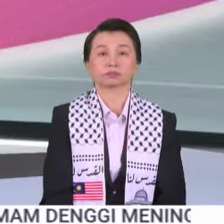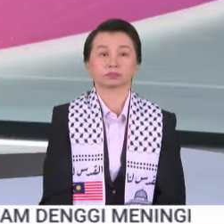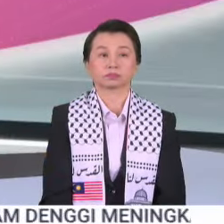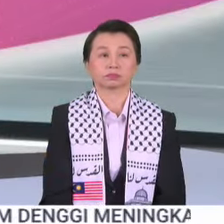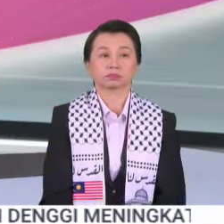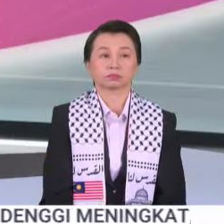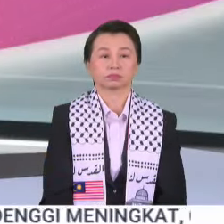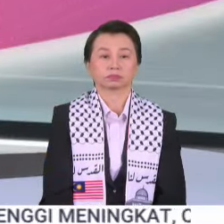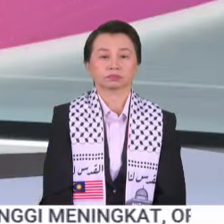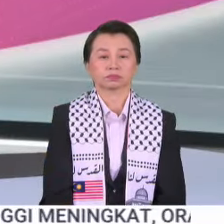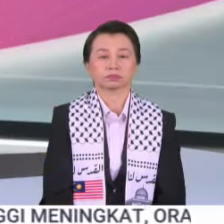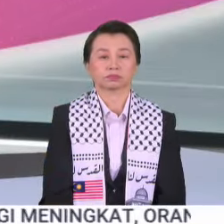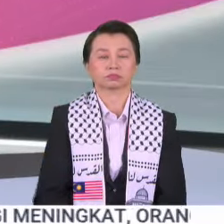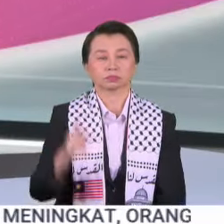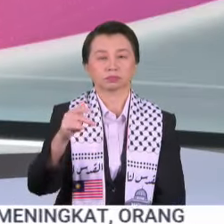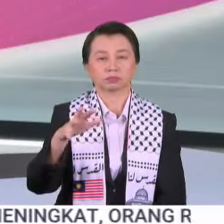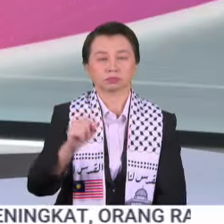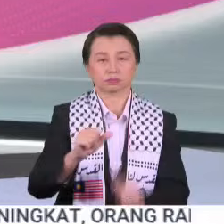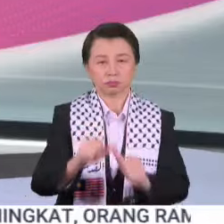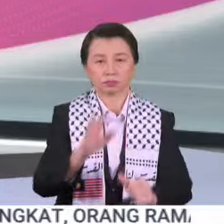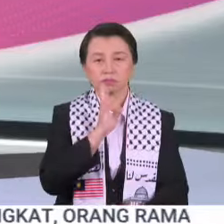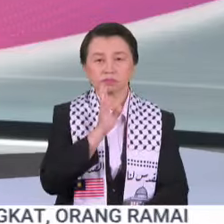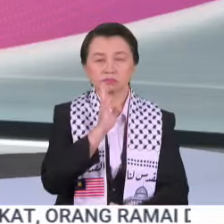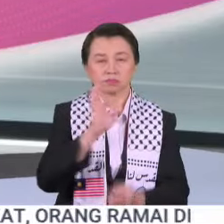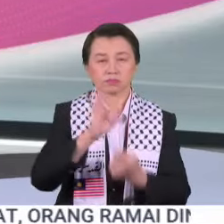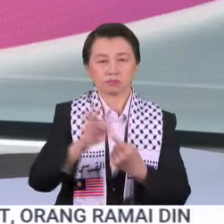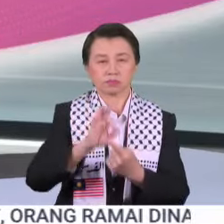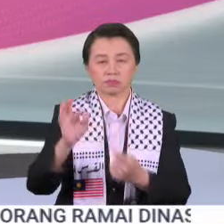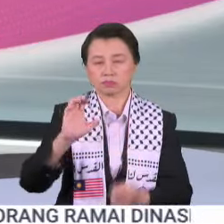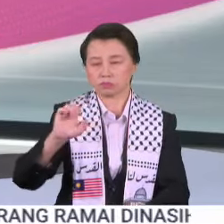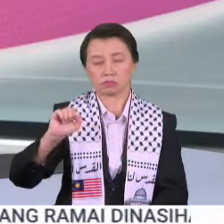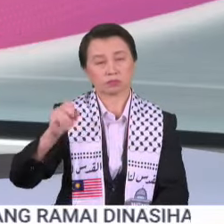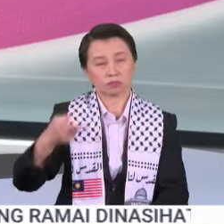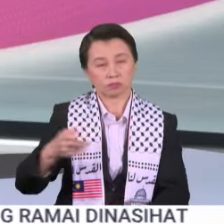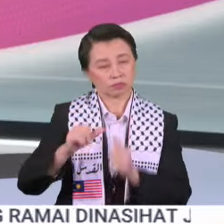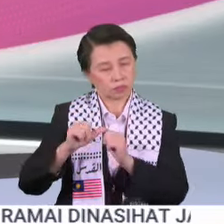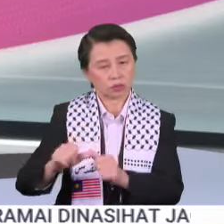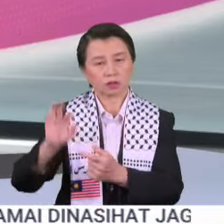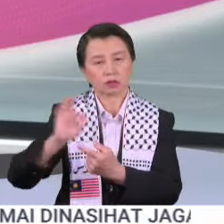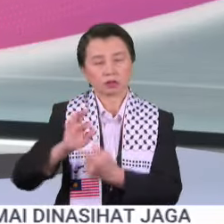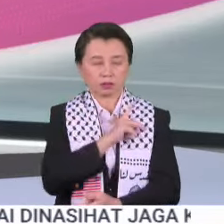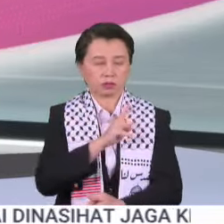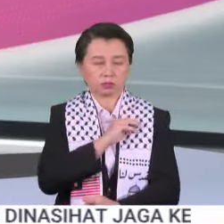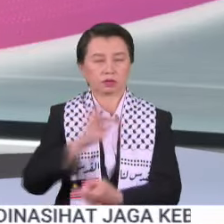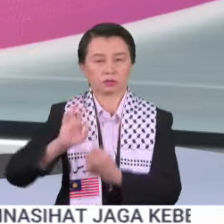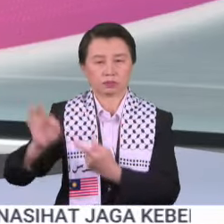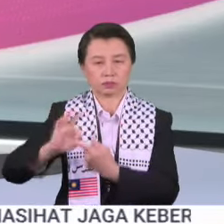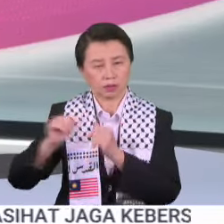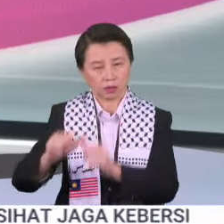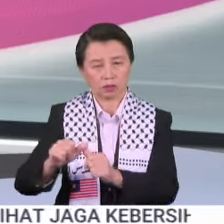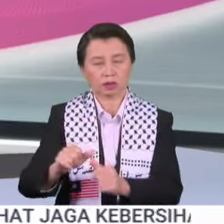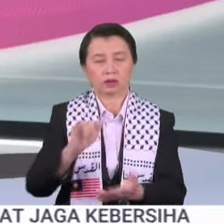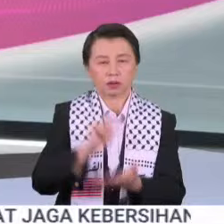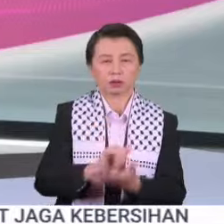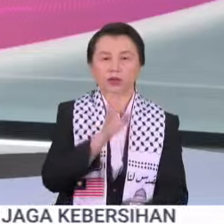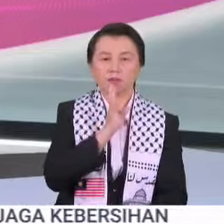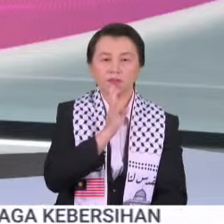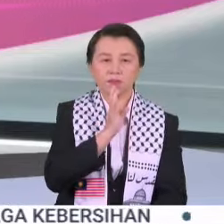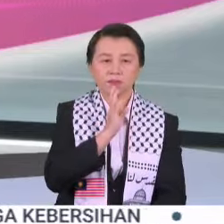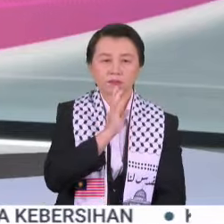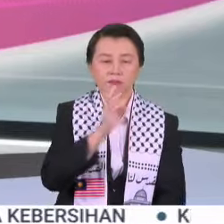Chow Kang Yew kekal sebagai Ketua Menteri Pulau Pinang sehingga pilihan raya umum ke-16. Demikian tegas Setiausaha Agong DAP Anthony